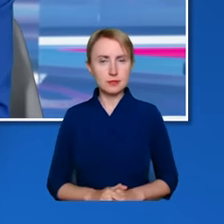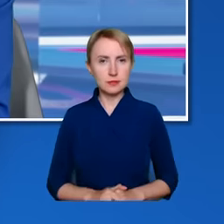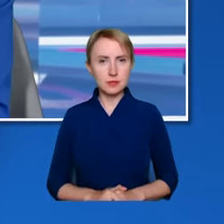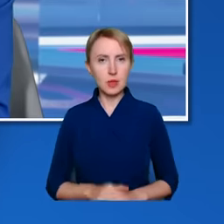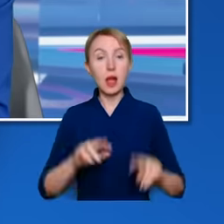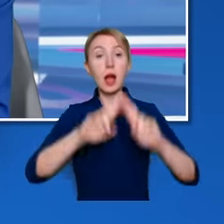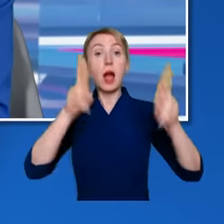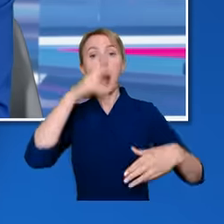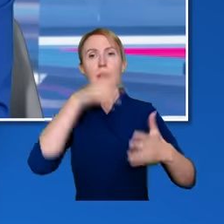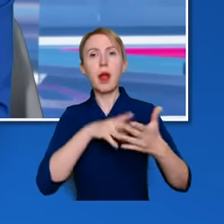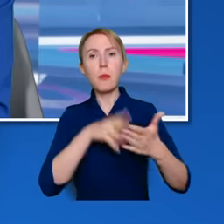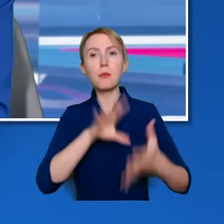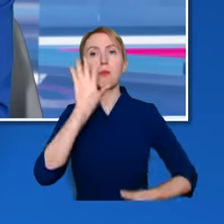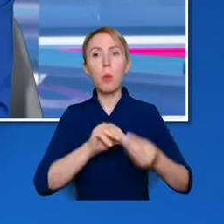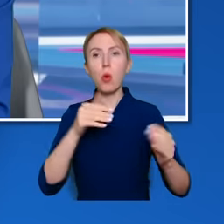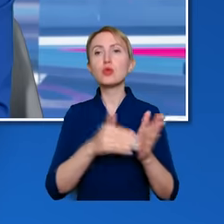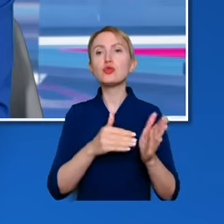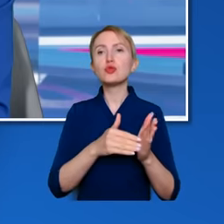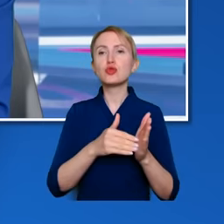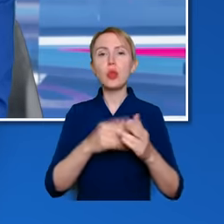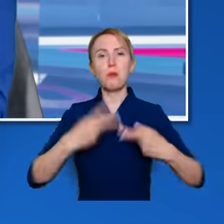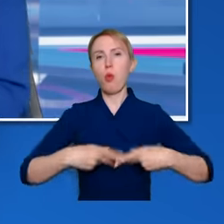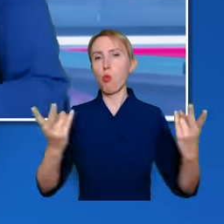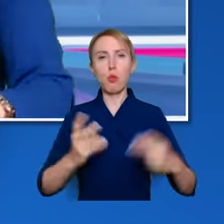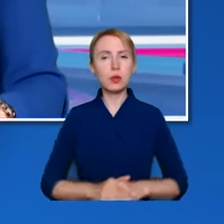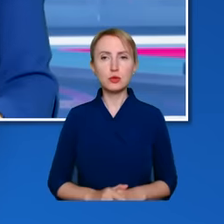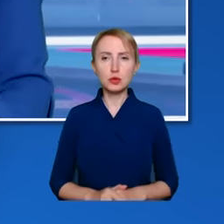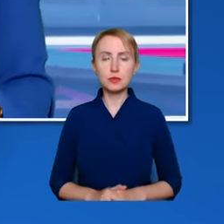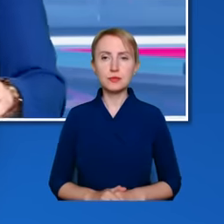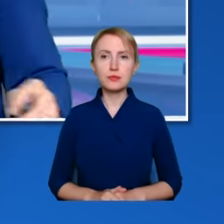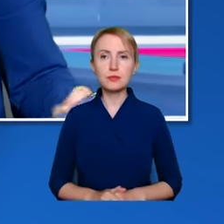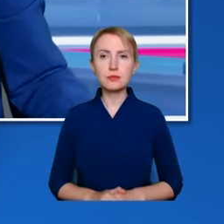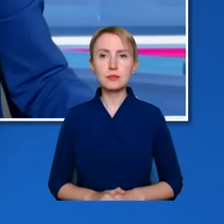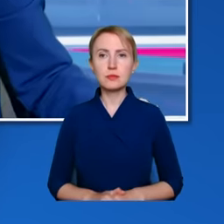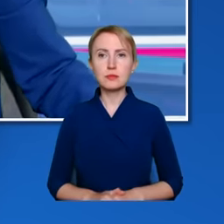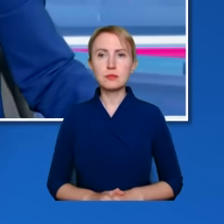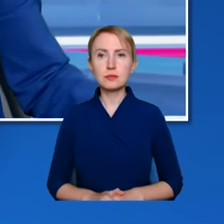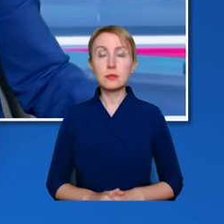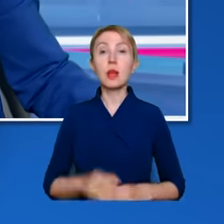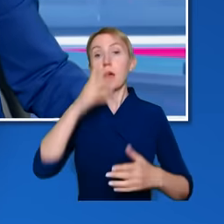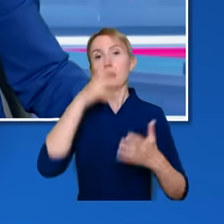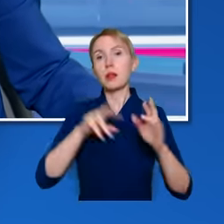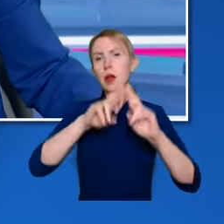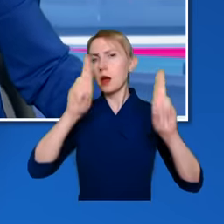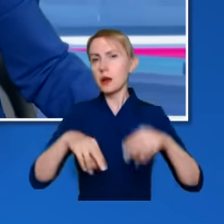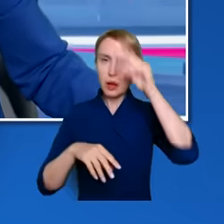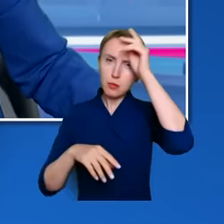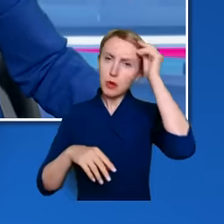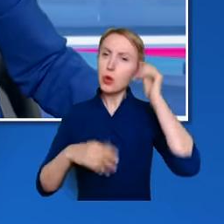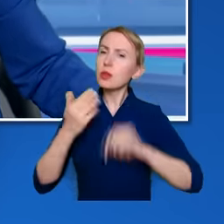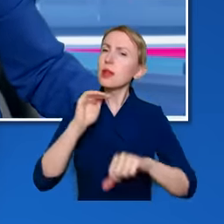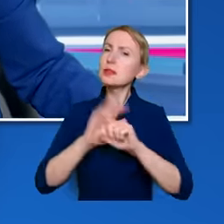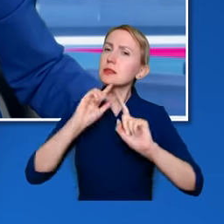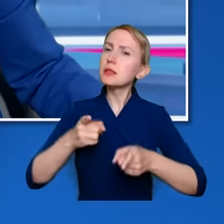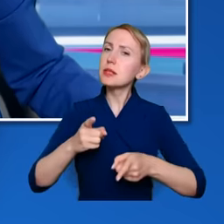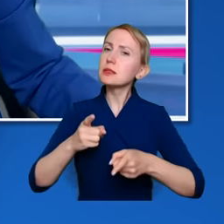raportu należałoby upublicznić, no bo jeśli w ogóle ten raport był właśnie na zamówienie